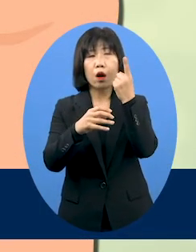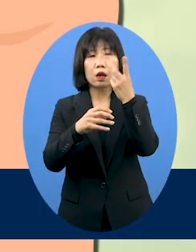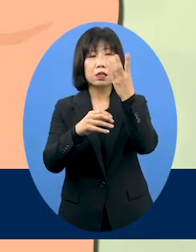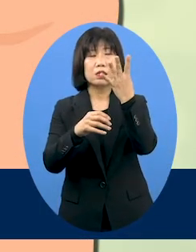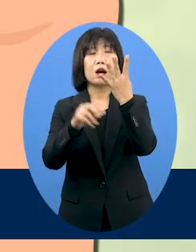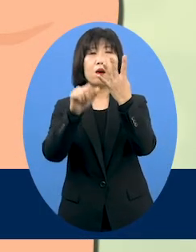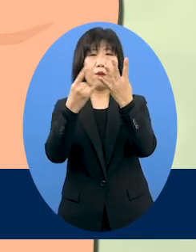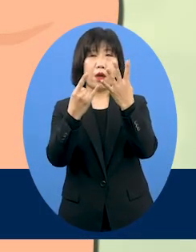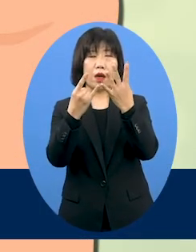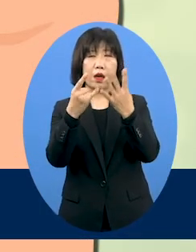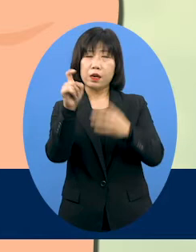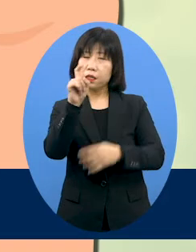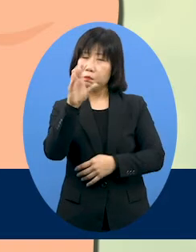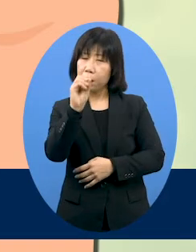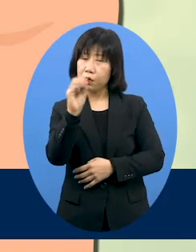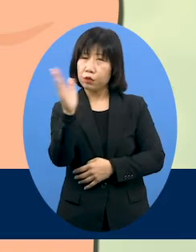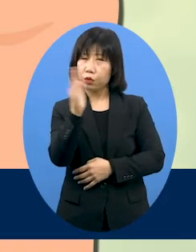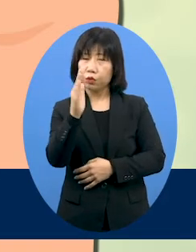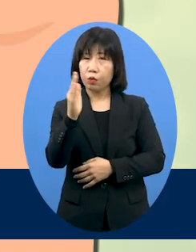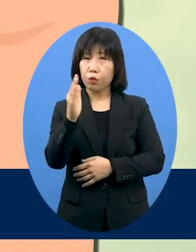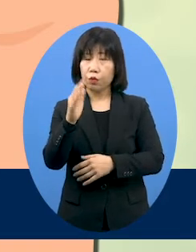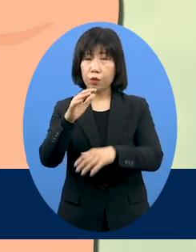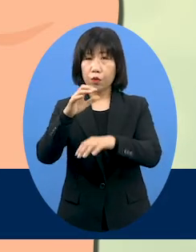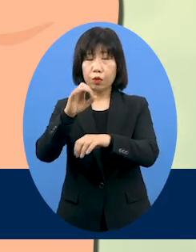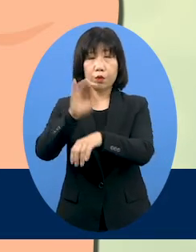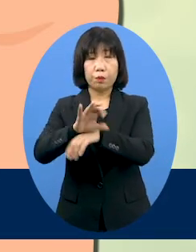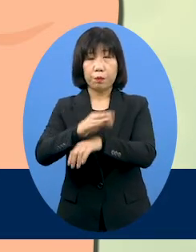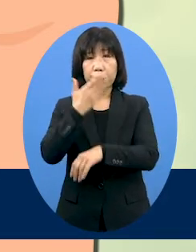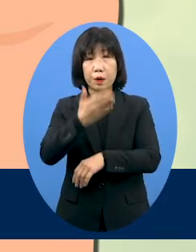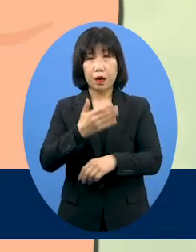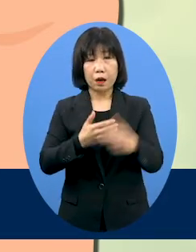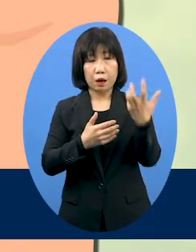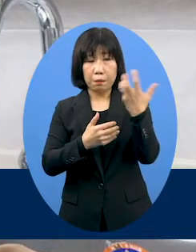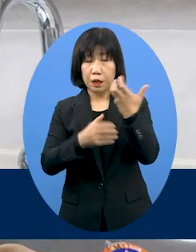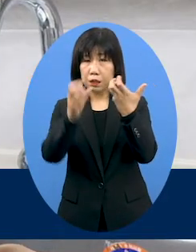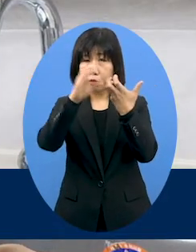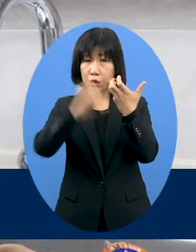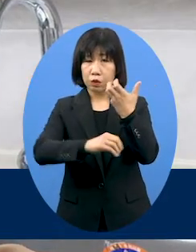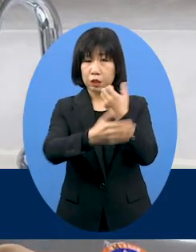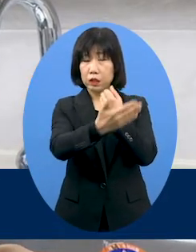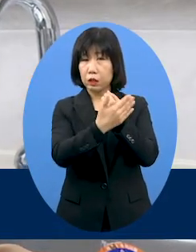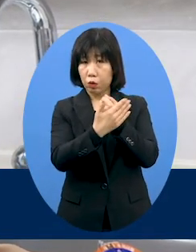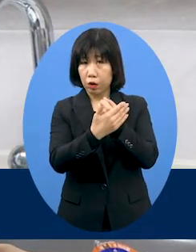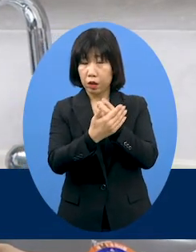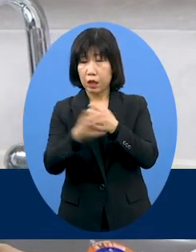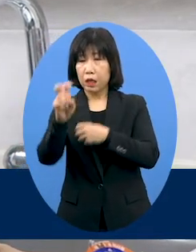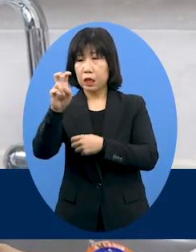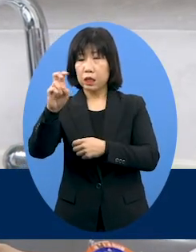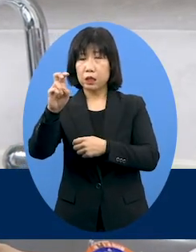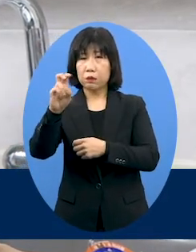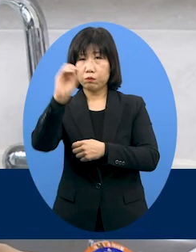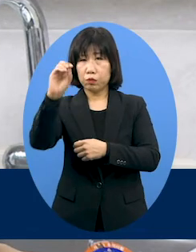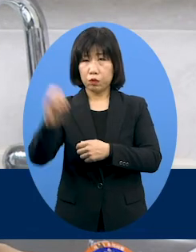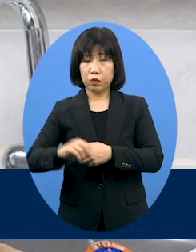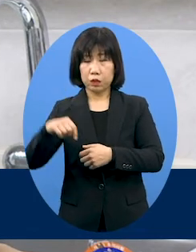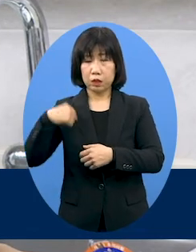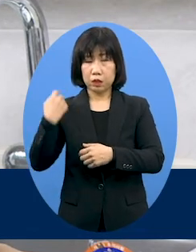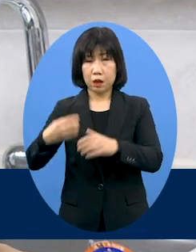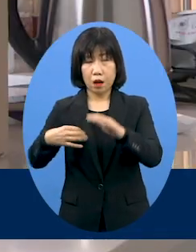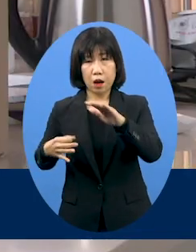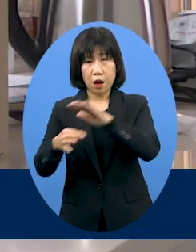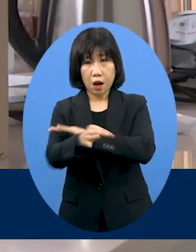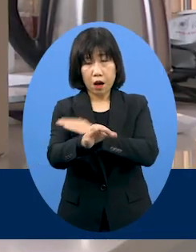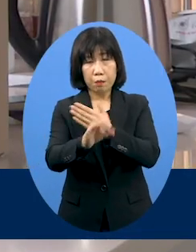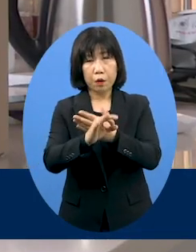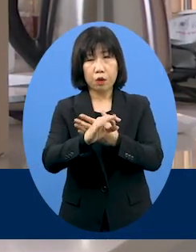주문시에 금액의 80% 를 지원받고 나머지 20% 는 신청자 본인 부담으로 결제하면 신선한 친환경